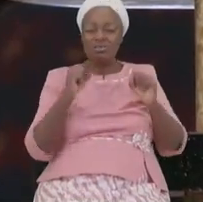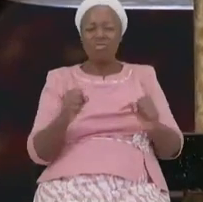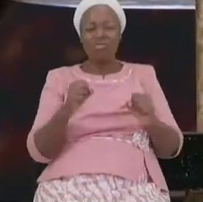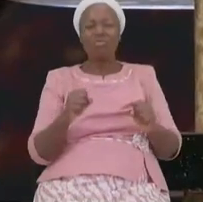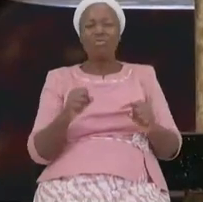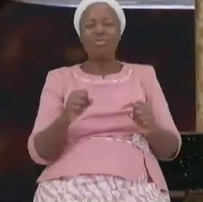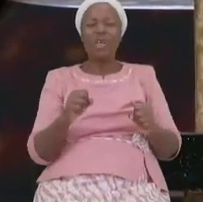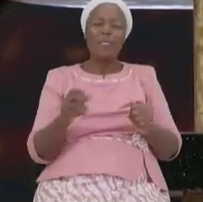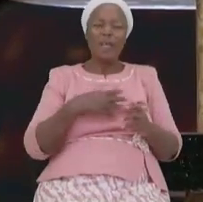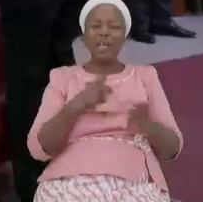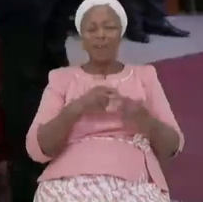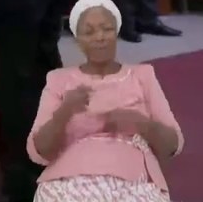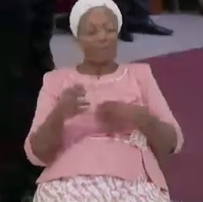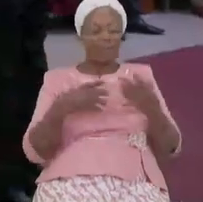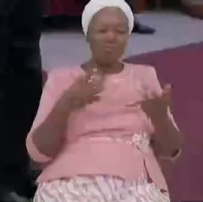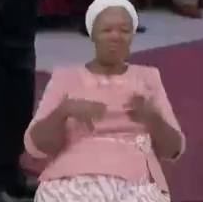vont cesser.